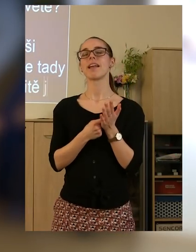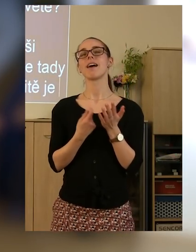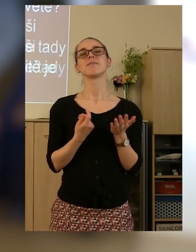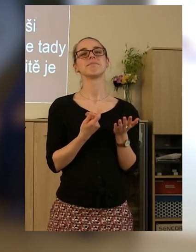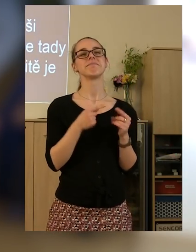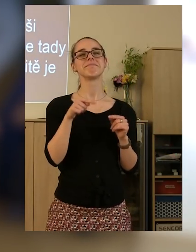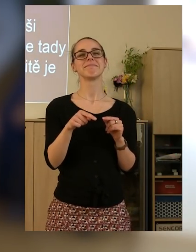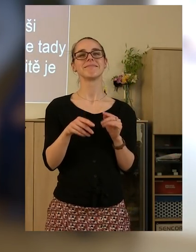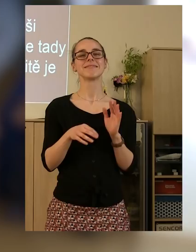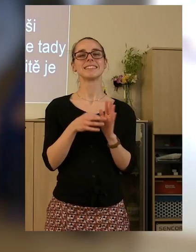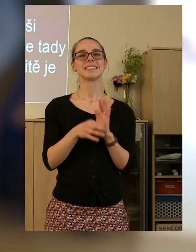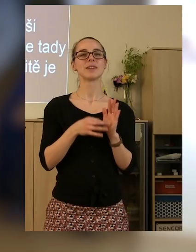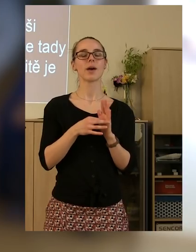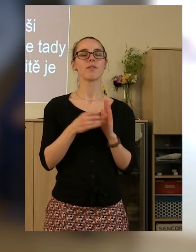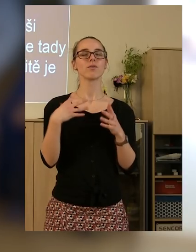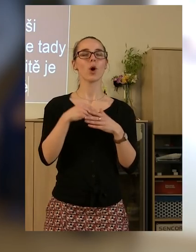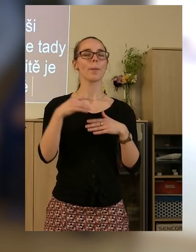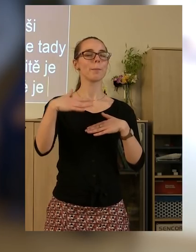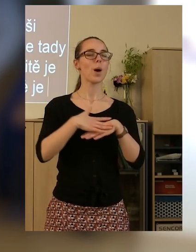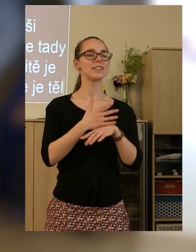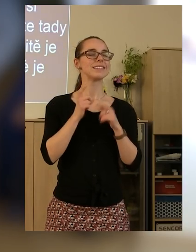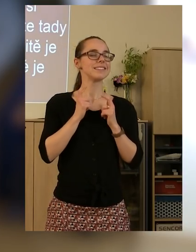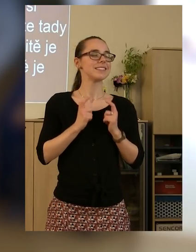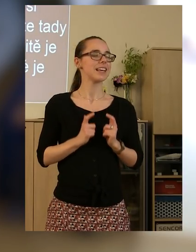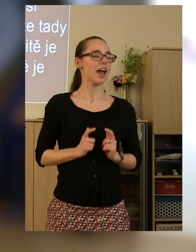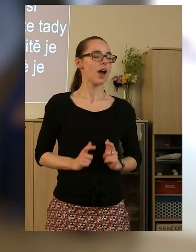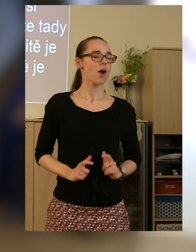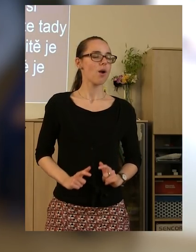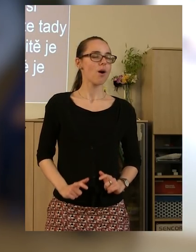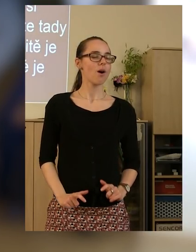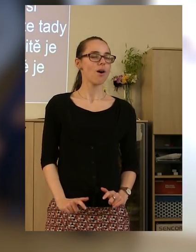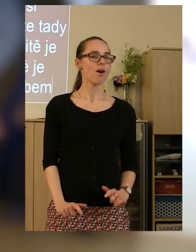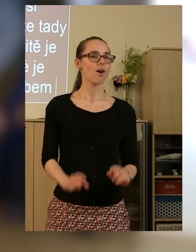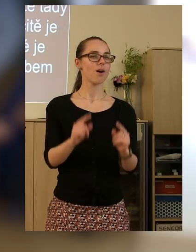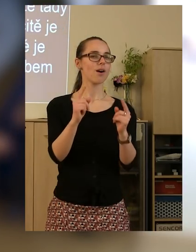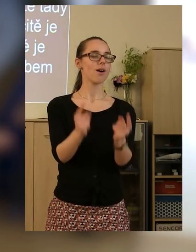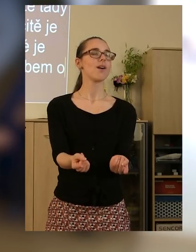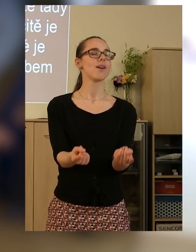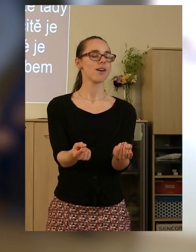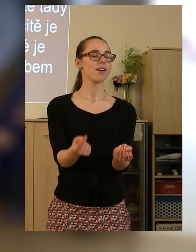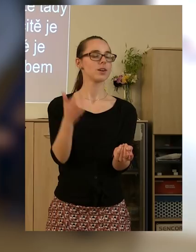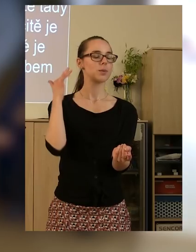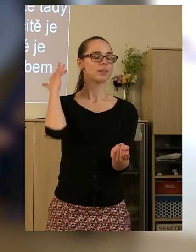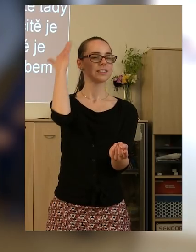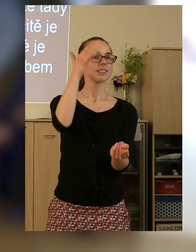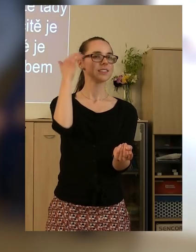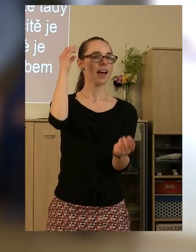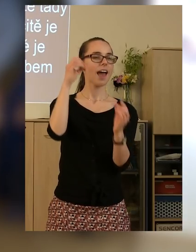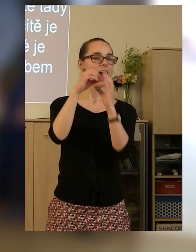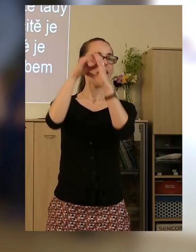ta situace, ve které je tělo, se musí nějakým způsobem odrážet ve situaci, kterou nějak